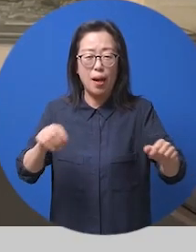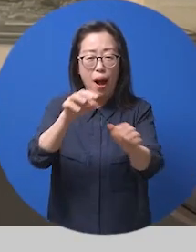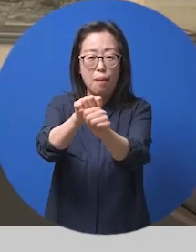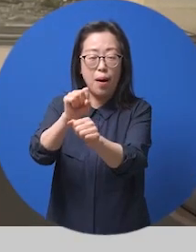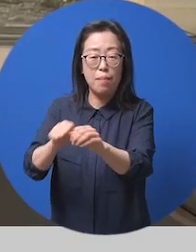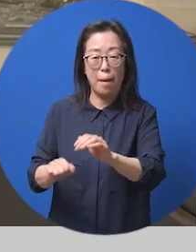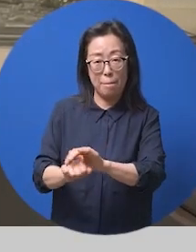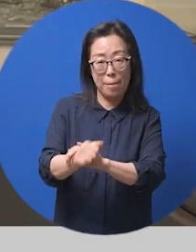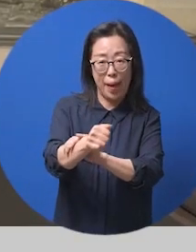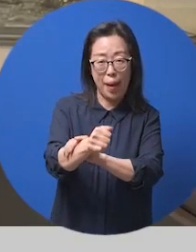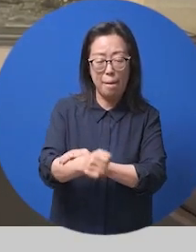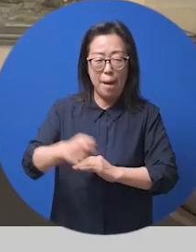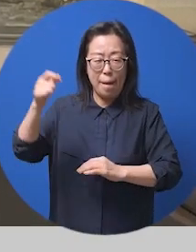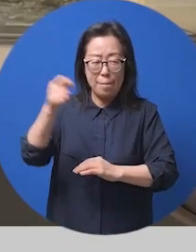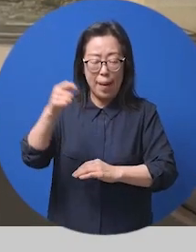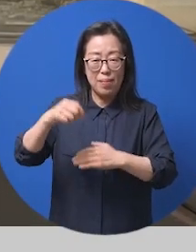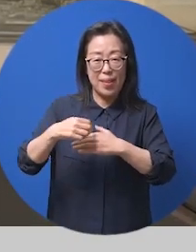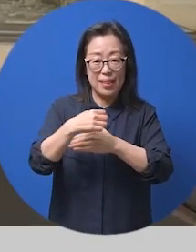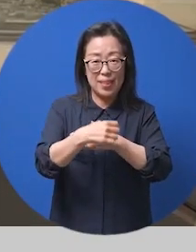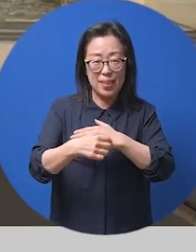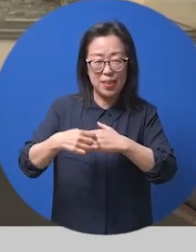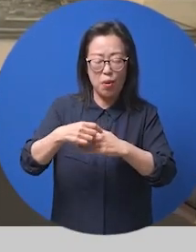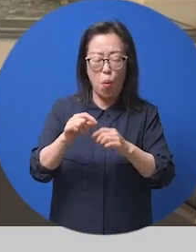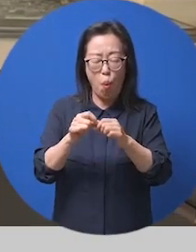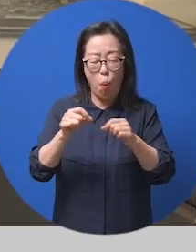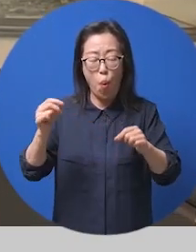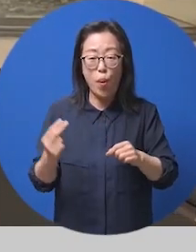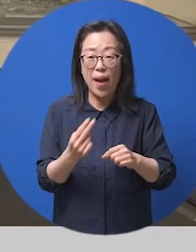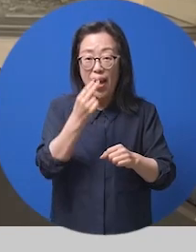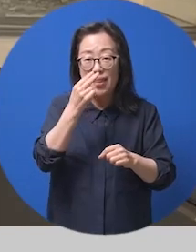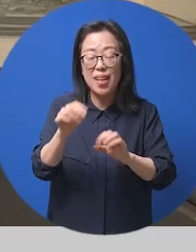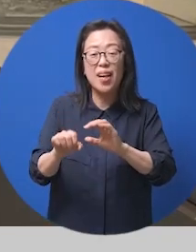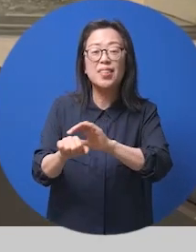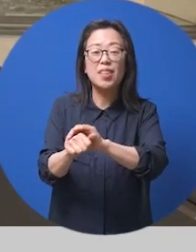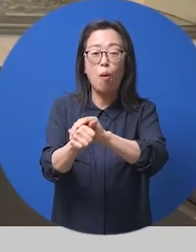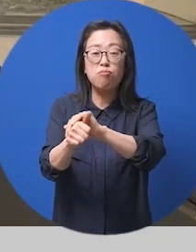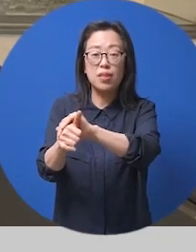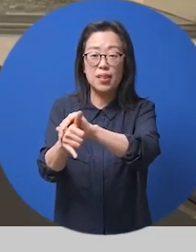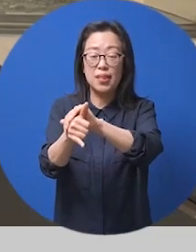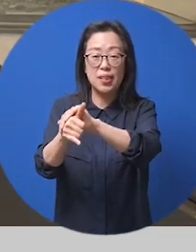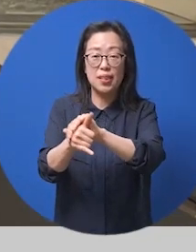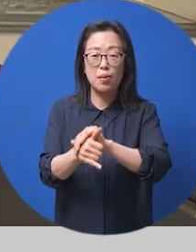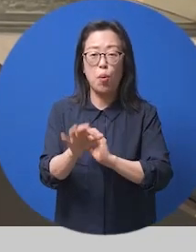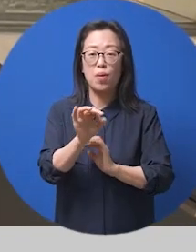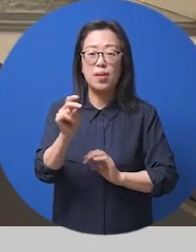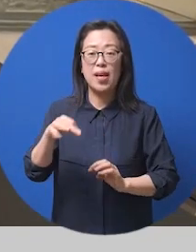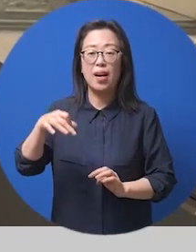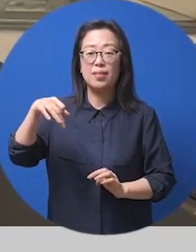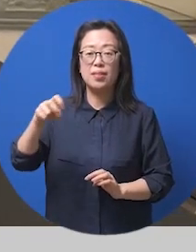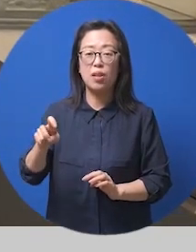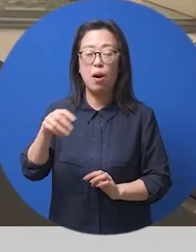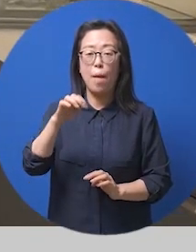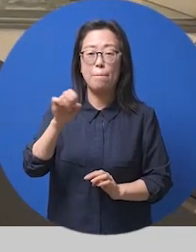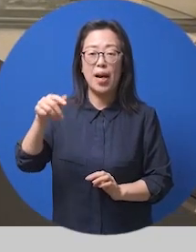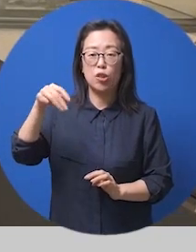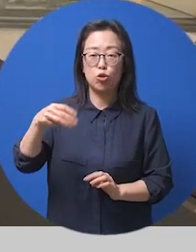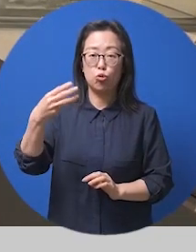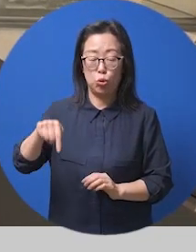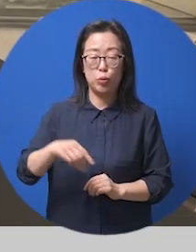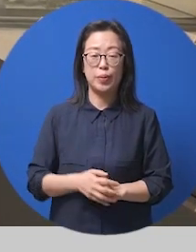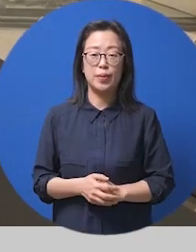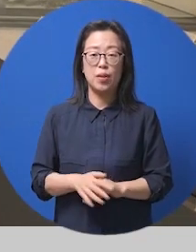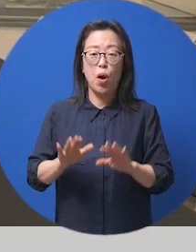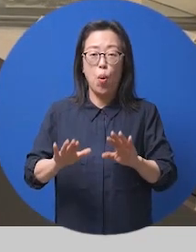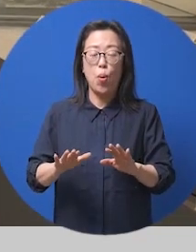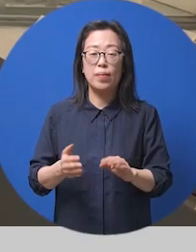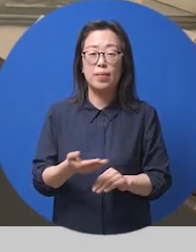노리는 뱀, 단단한 등껍질을 가지고 오래 사는 것으로 알려져 있는 거북이 모두는 양서파충류에 해당되는 생물들입니다.